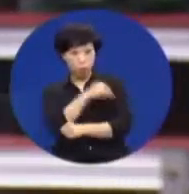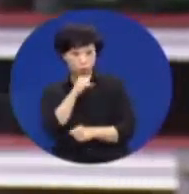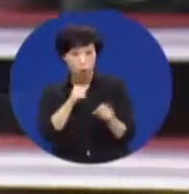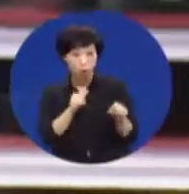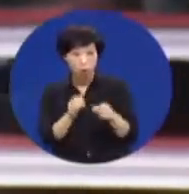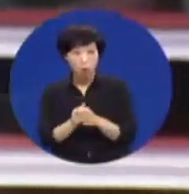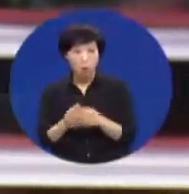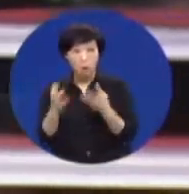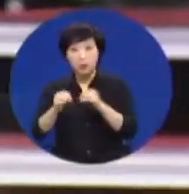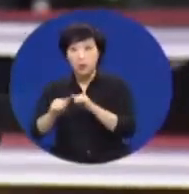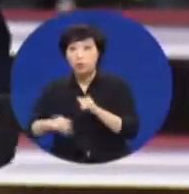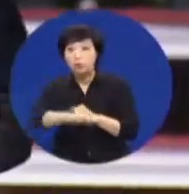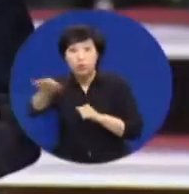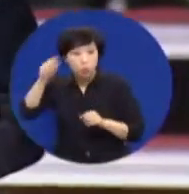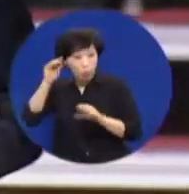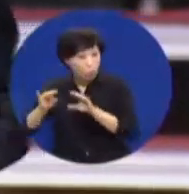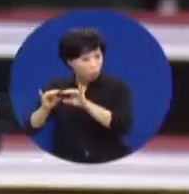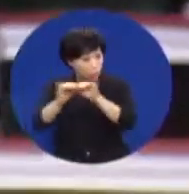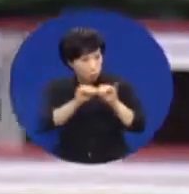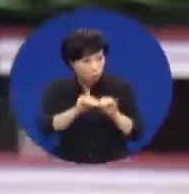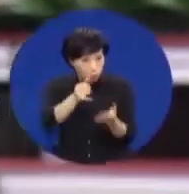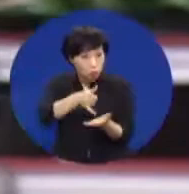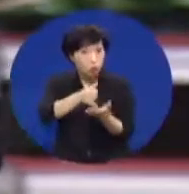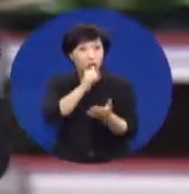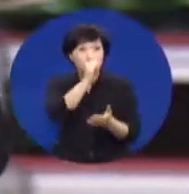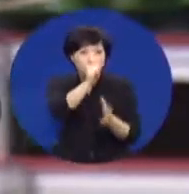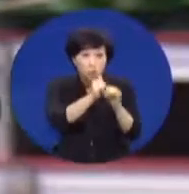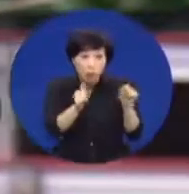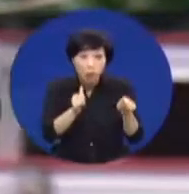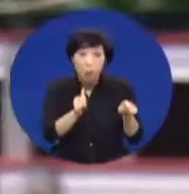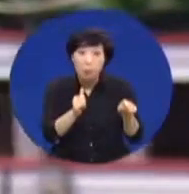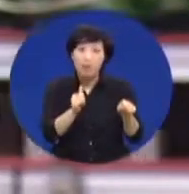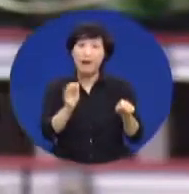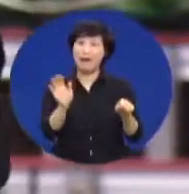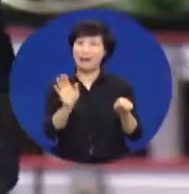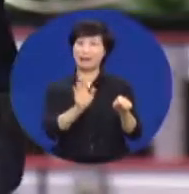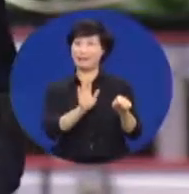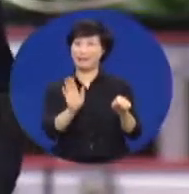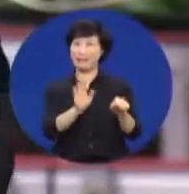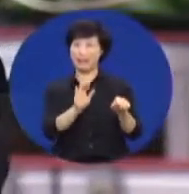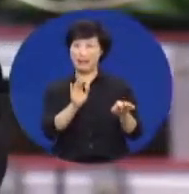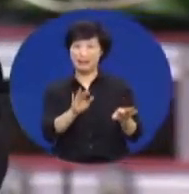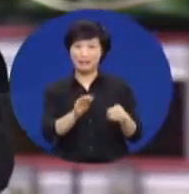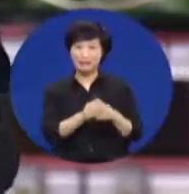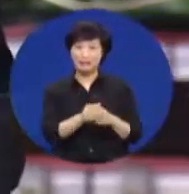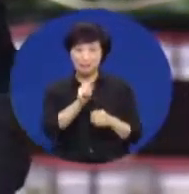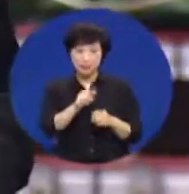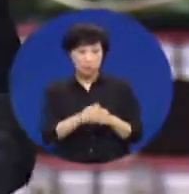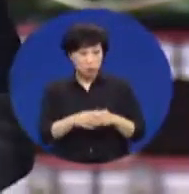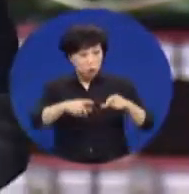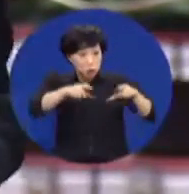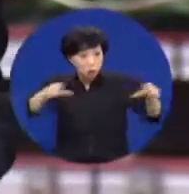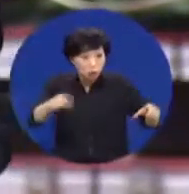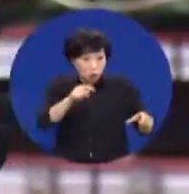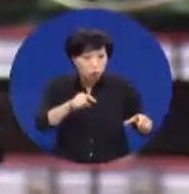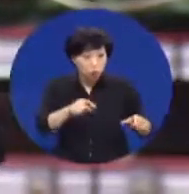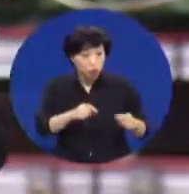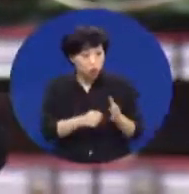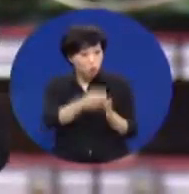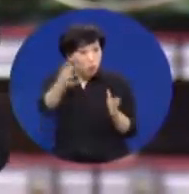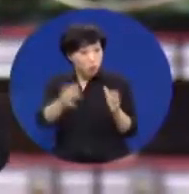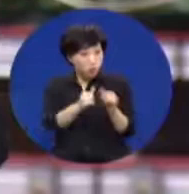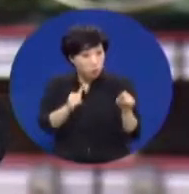사람이 동의할 만한 인격적으로 훌륭한 사람이다. 저 사람은 그 지역에 이런